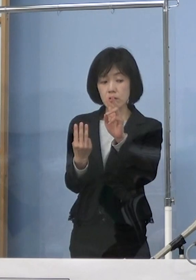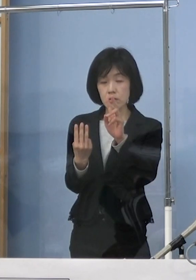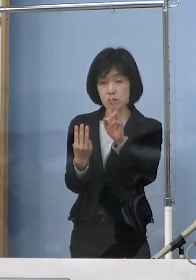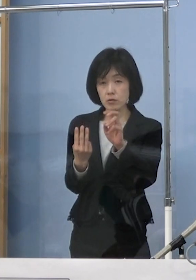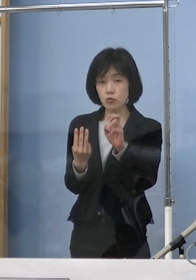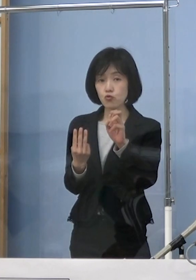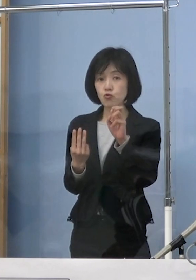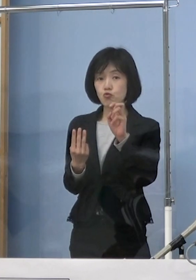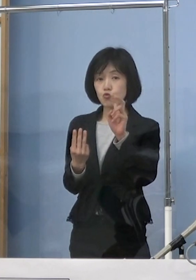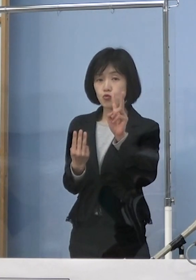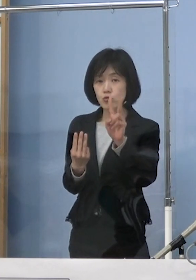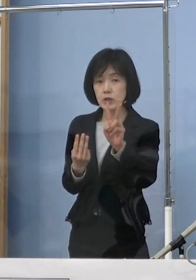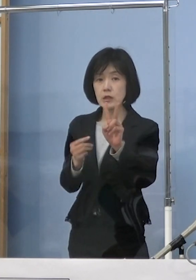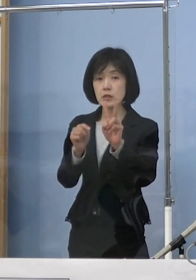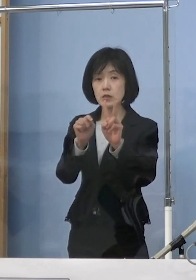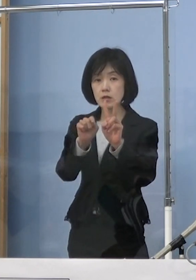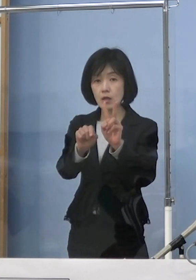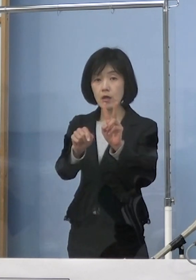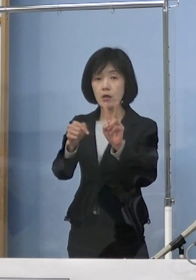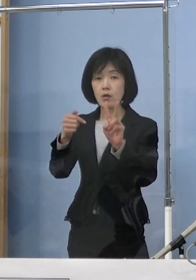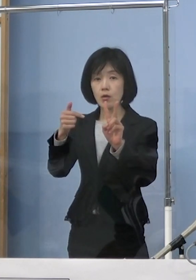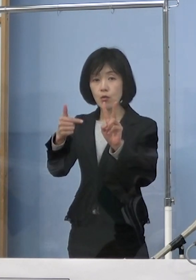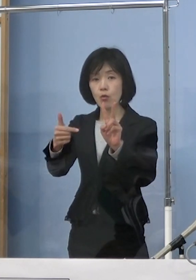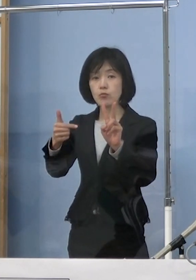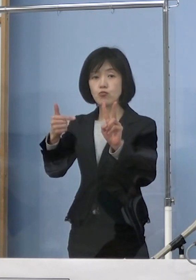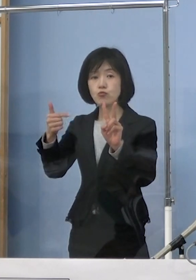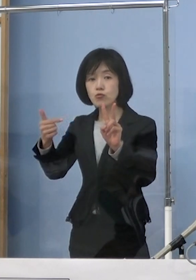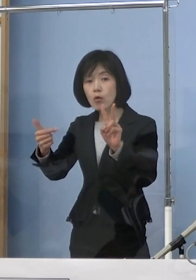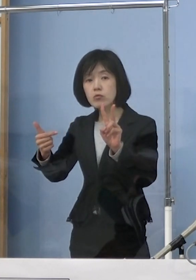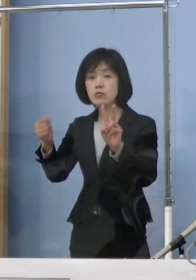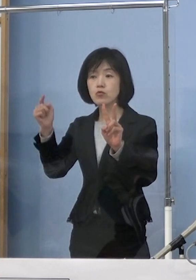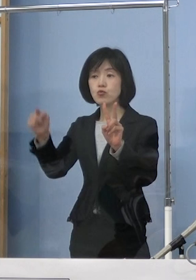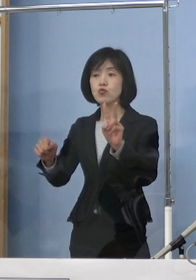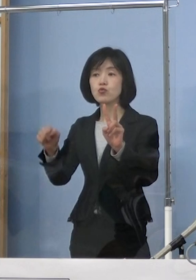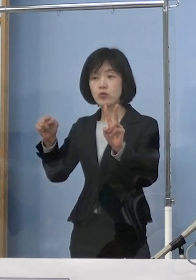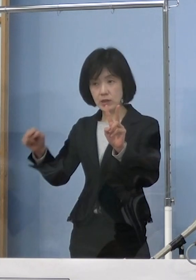そうですね、22.66、22.66人になります。